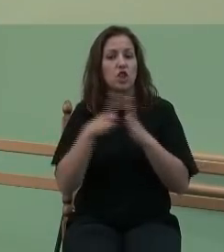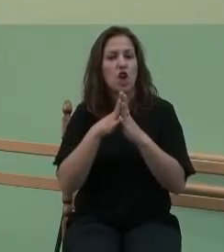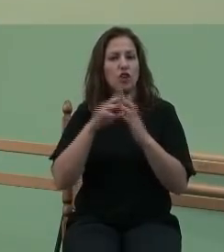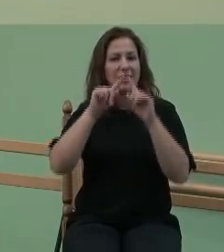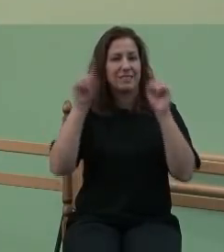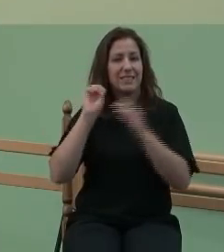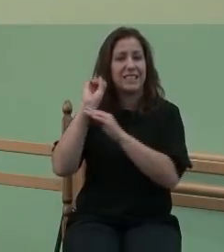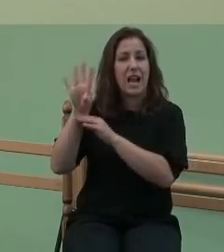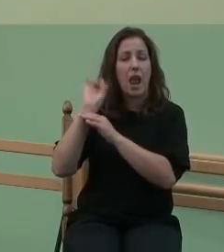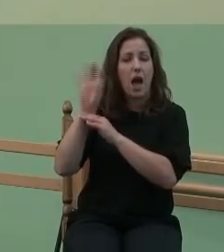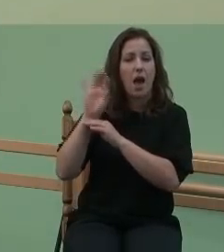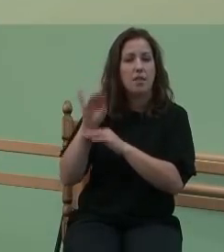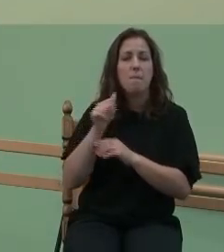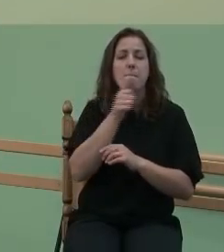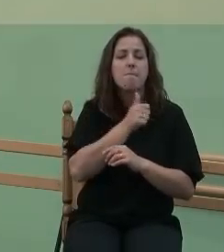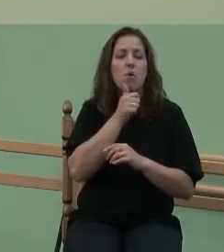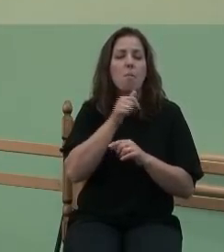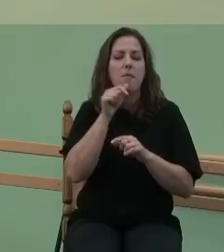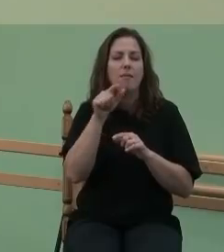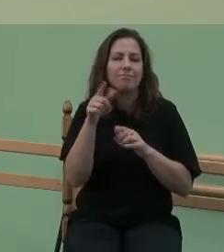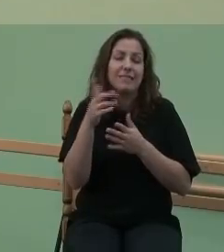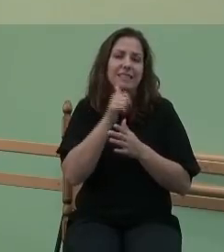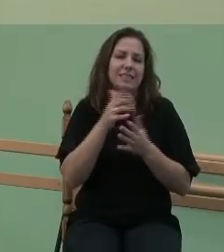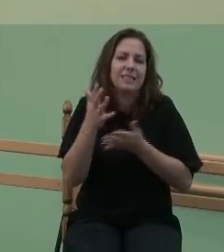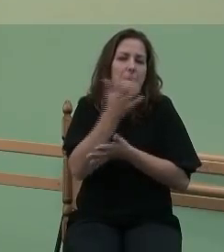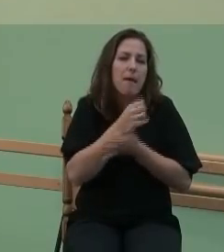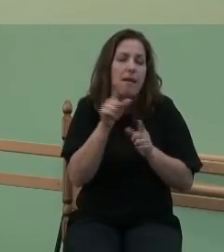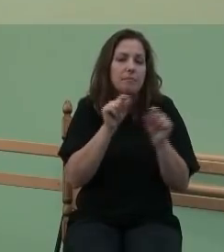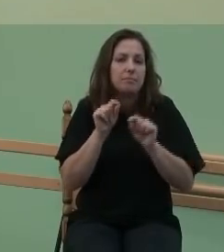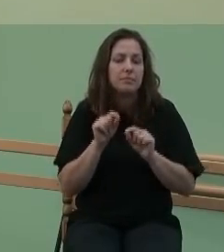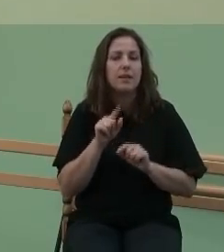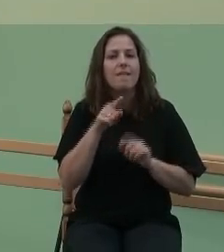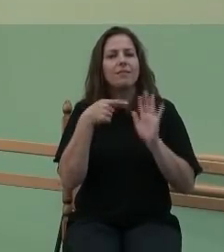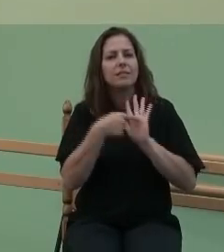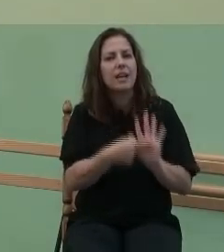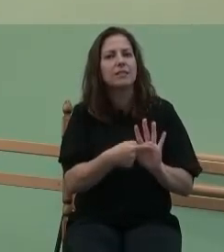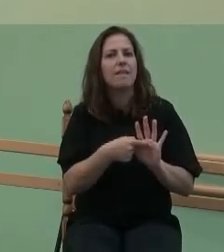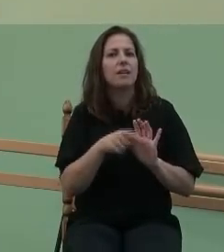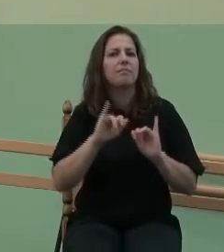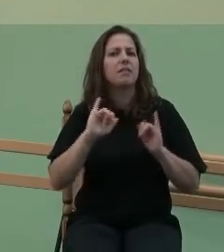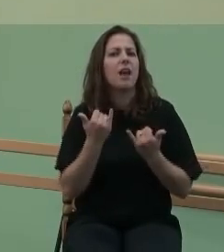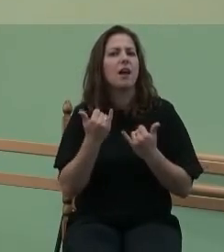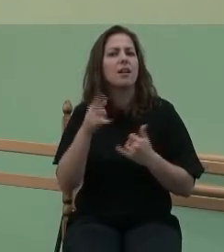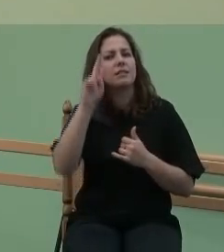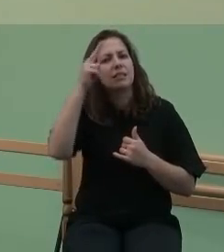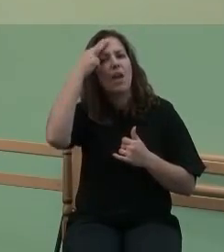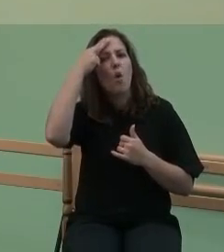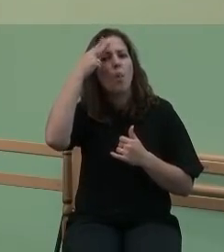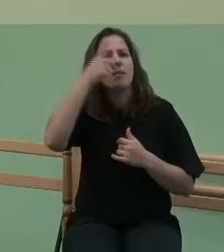slajdach próba, wybrana oczywiście, wskazania na to, jakie